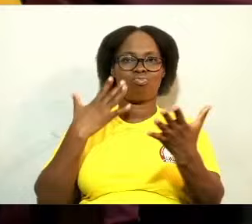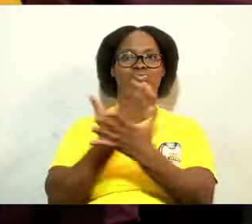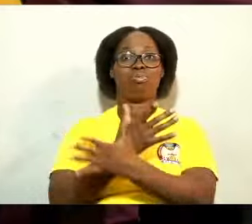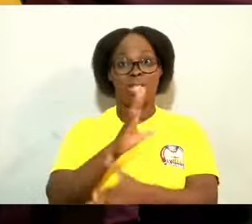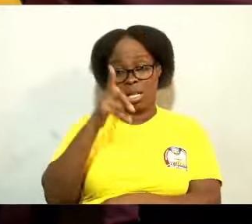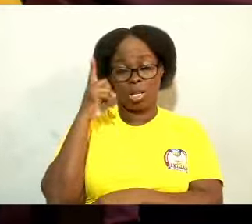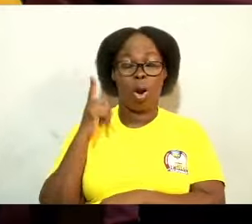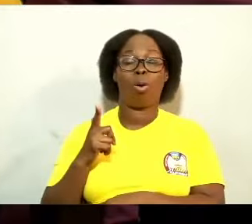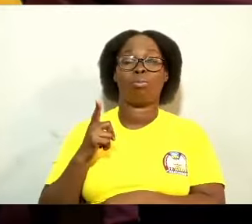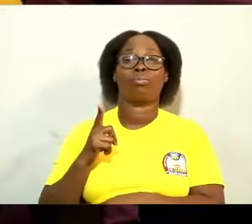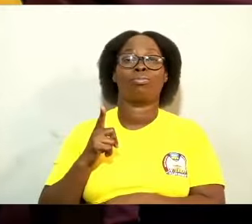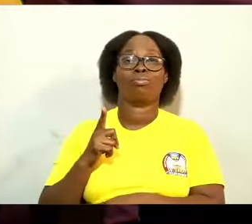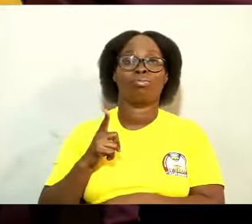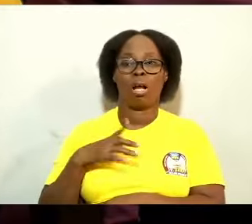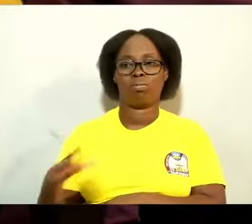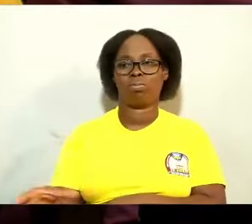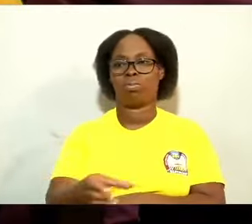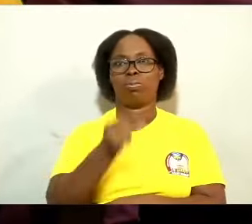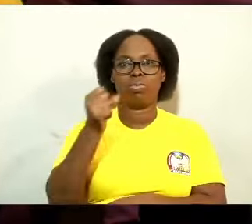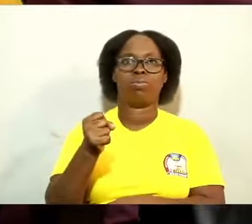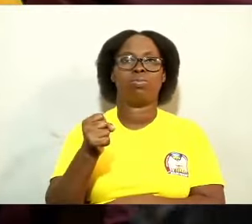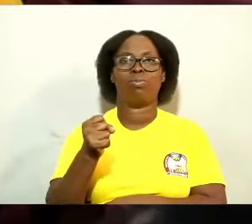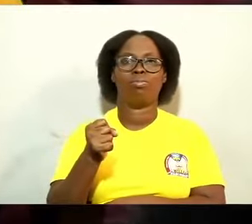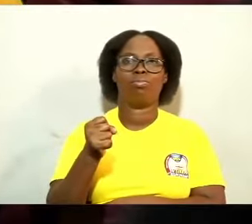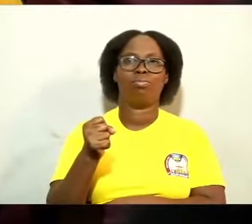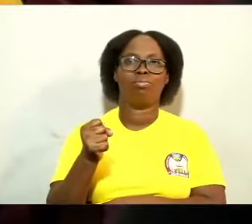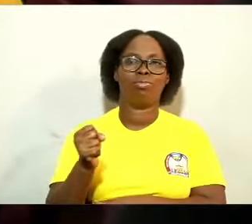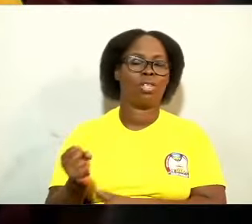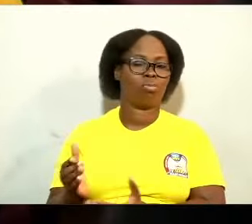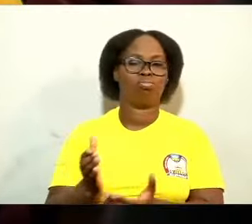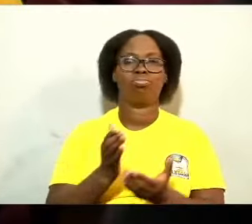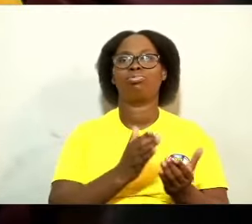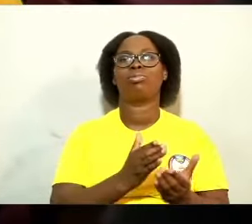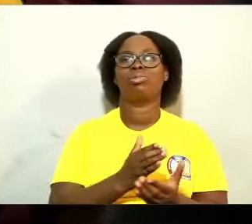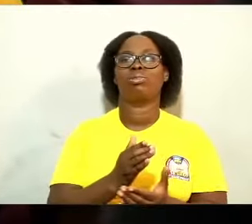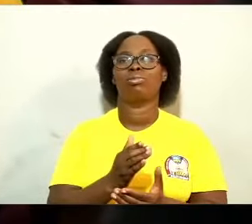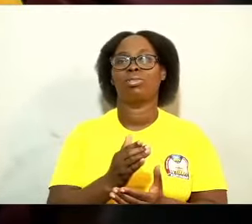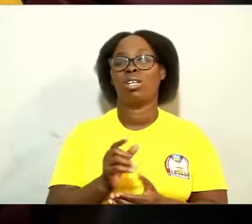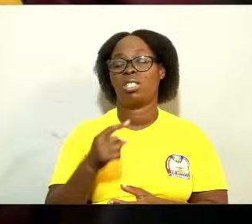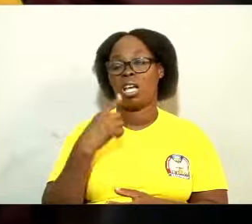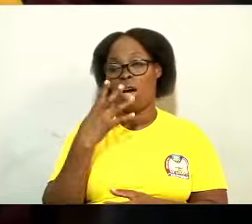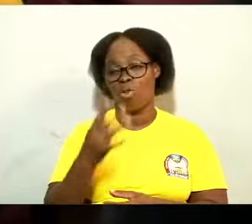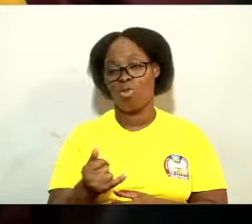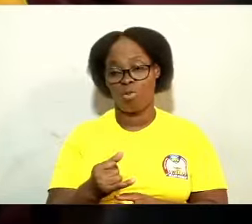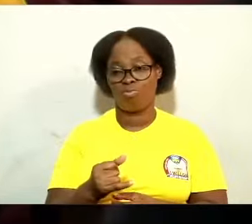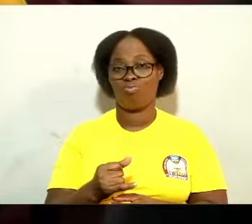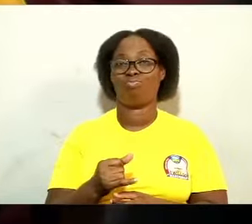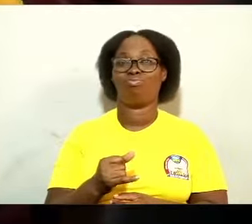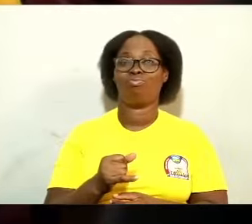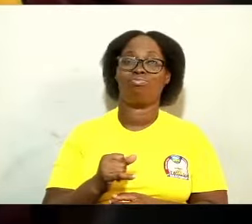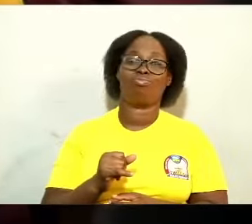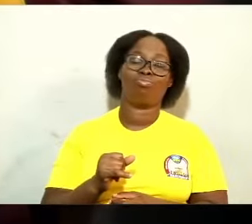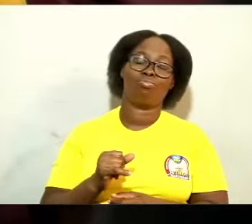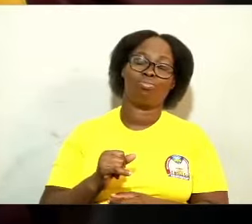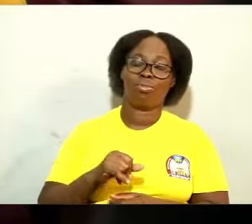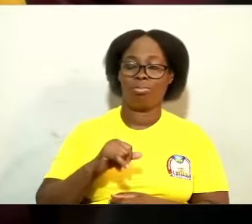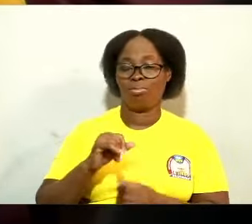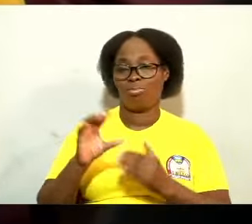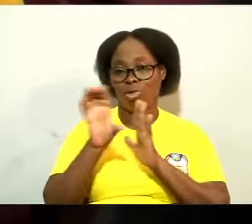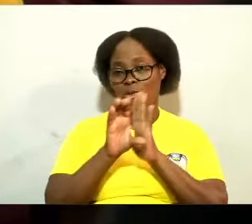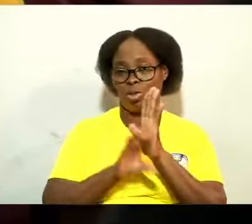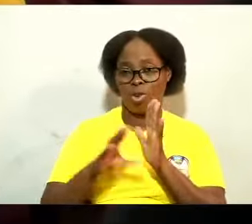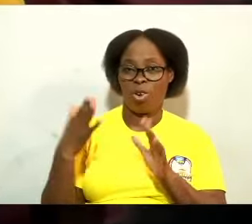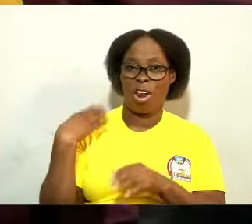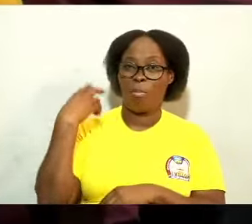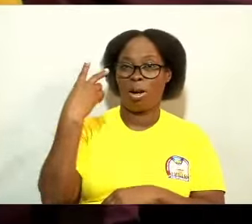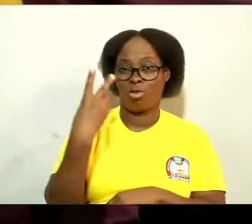sheria. Inakunyanyua, inakuleta, unataka utaki, inakuleta kwa Yesu. Nasema mtenda dhambi namba mbili ni huyu hapa. Alafu sheria imemaliza